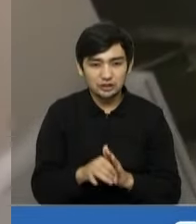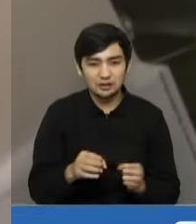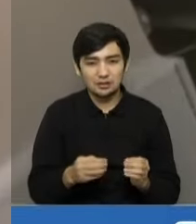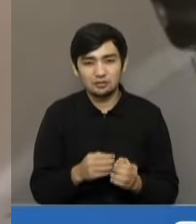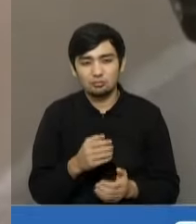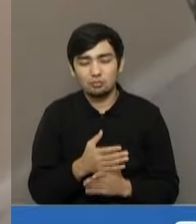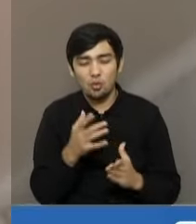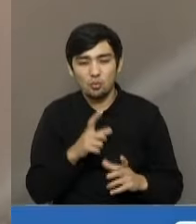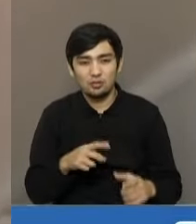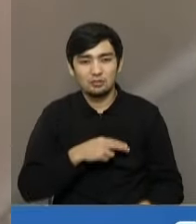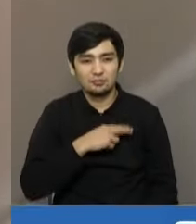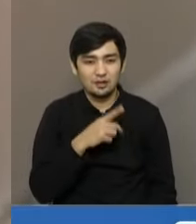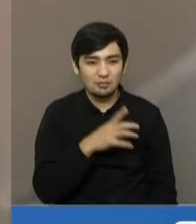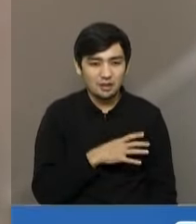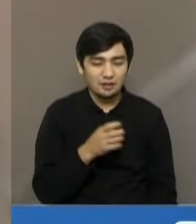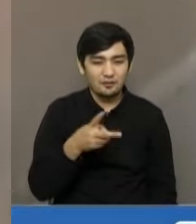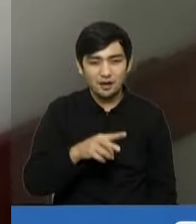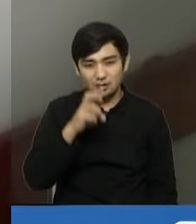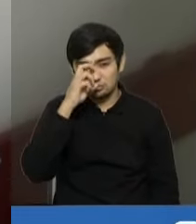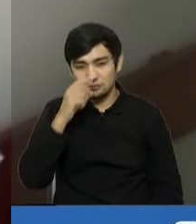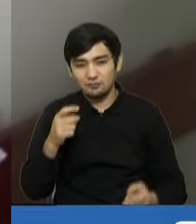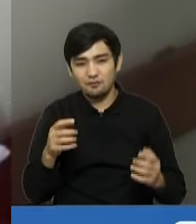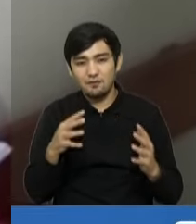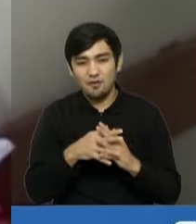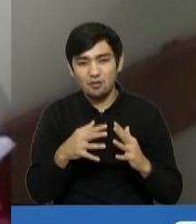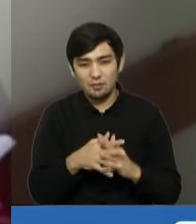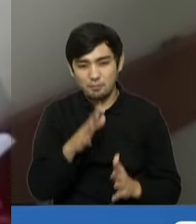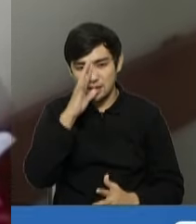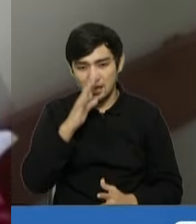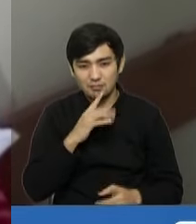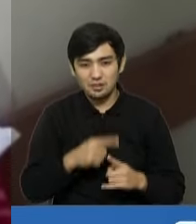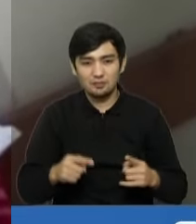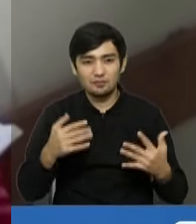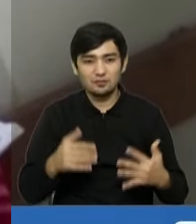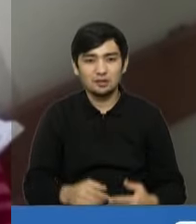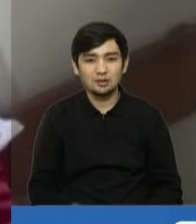құшты дейді. Айта кетейік, екі ел арасындағы соғыс 5 айдан бері жалғасып келеді.